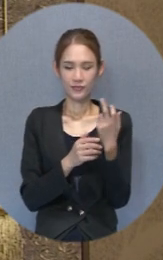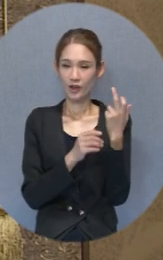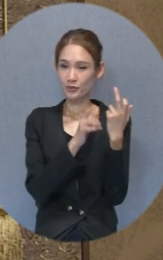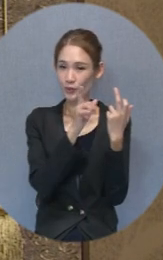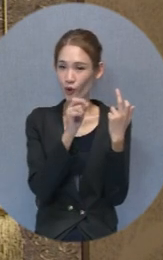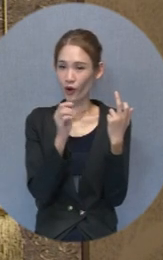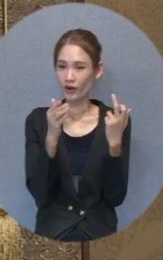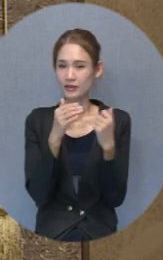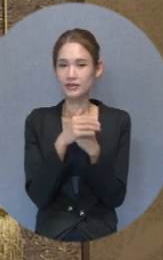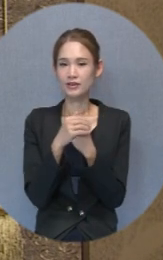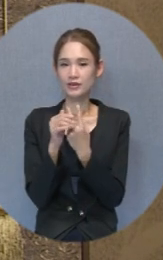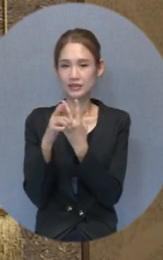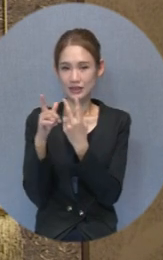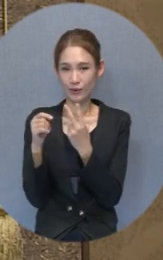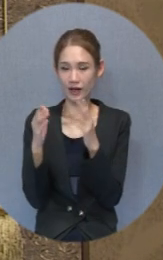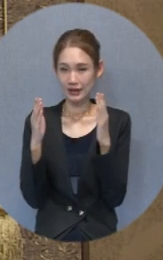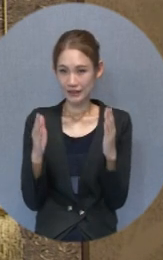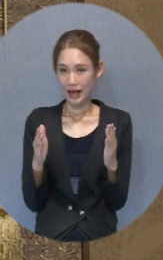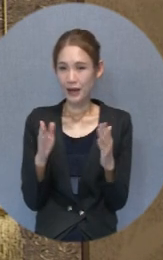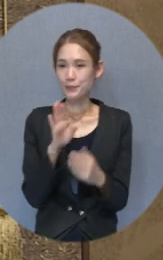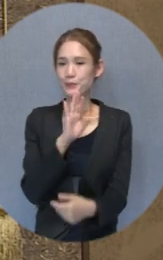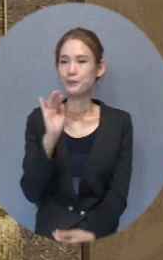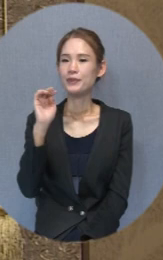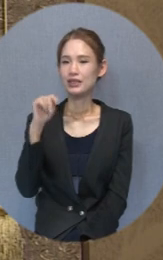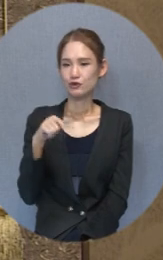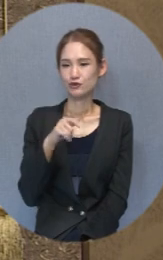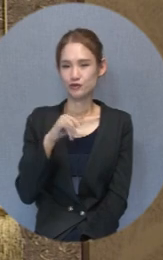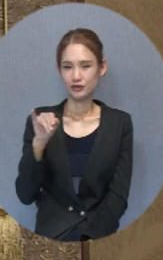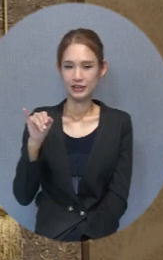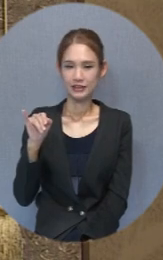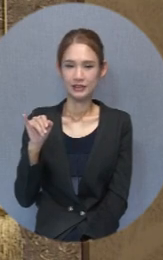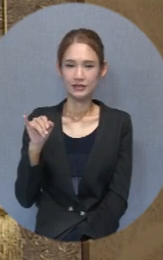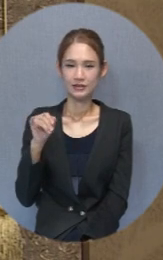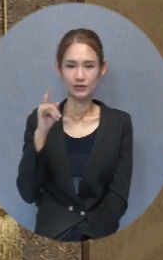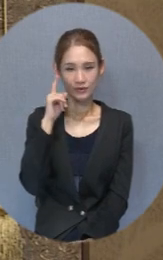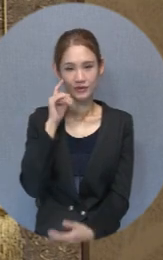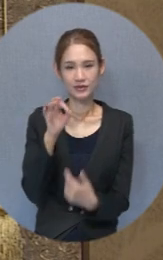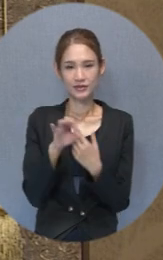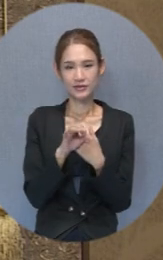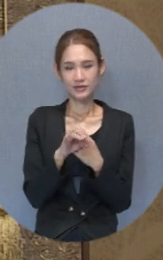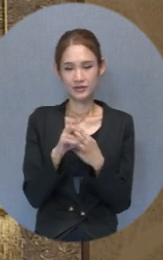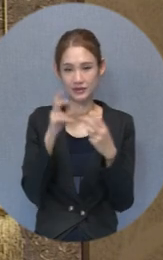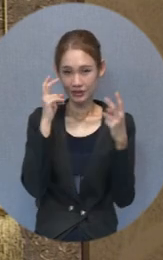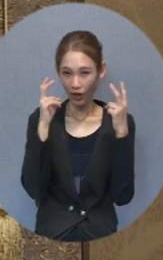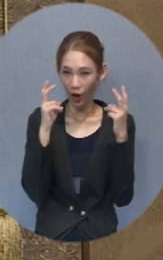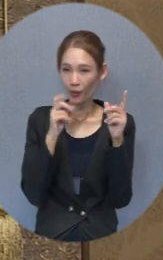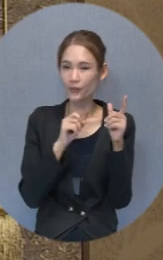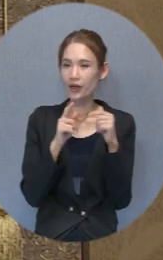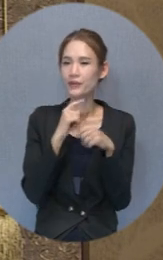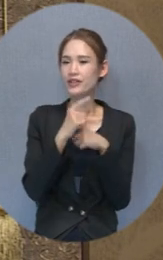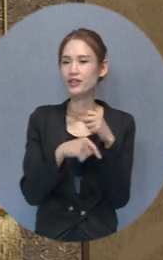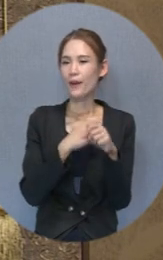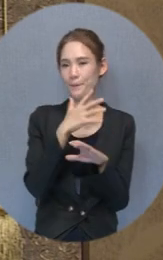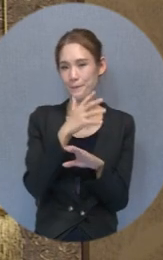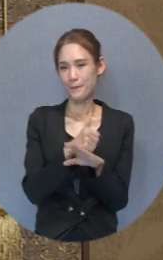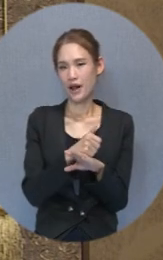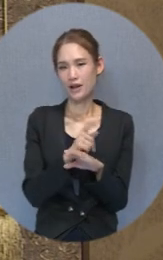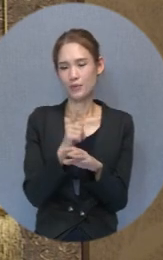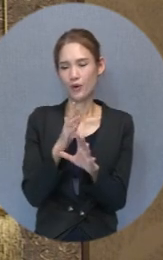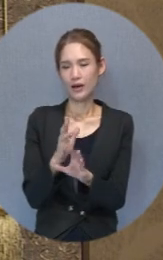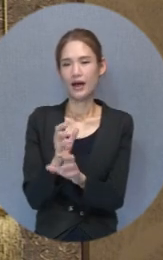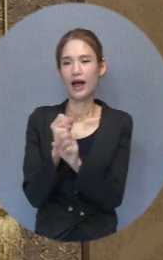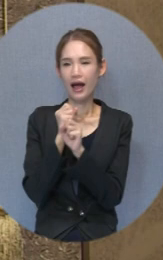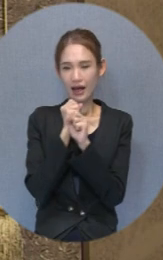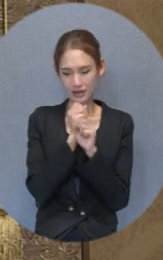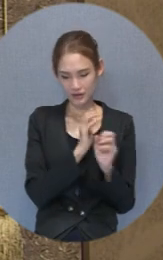겨울이랑 12월부터 2월 사이가 저희가 약간 비수기예요. 네. 왜냐하면 기업들이 연말이라 약간